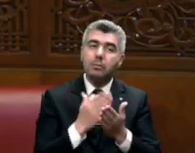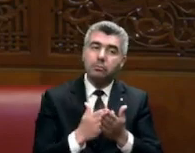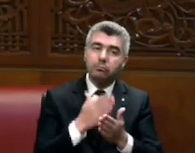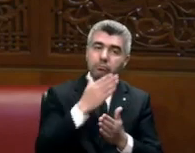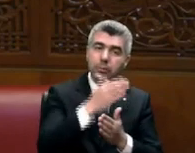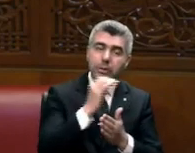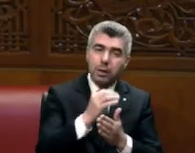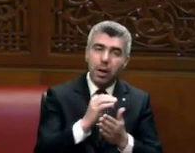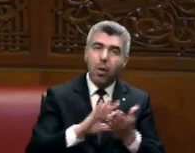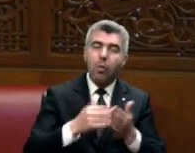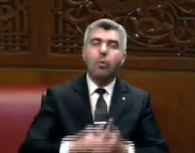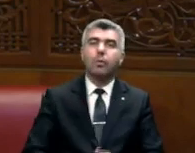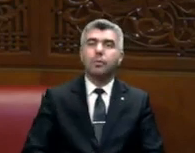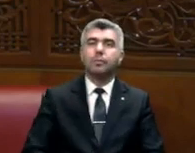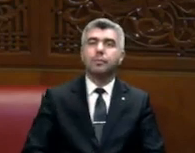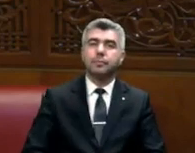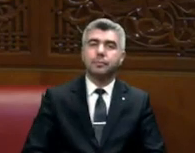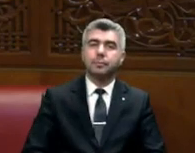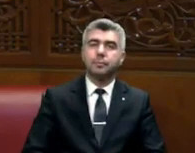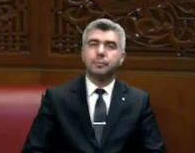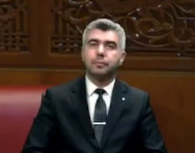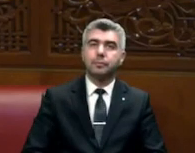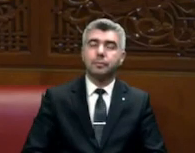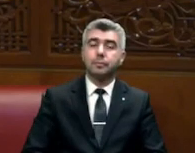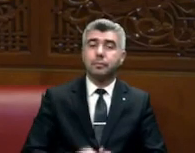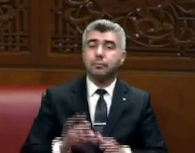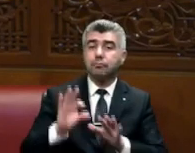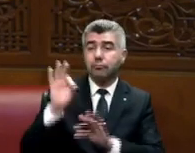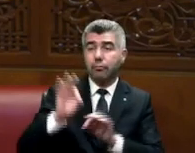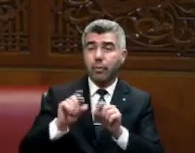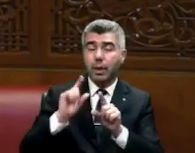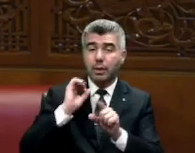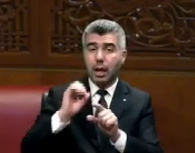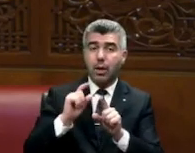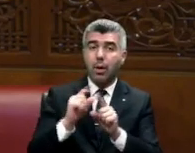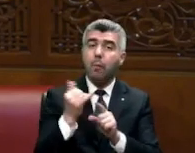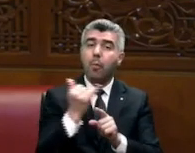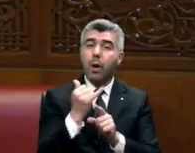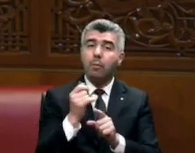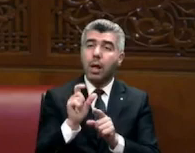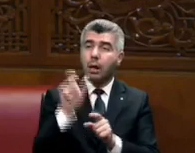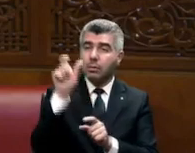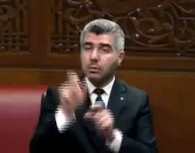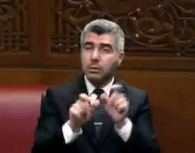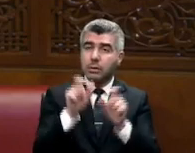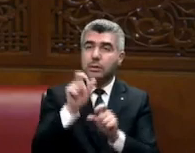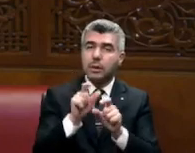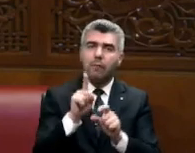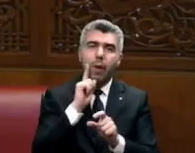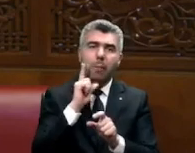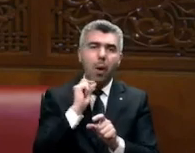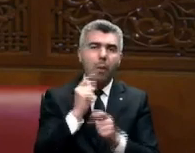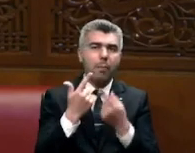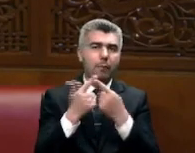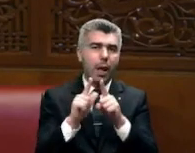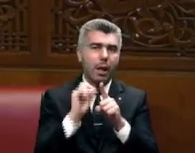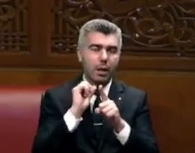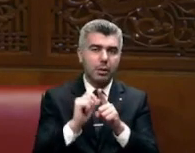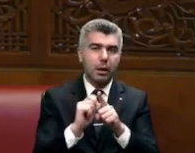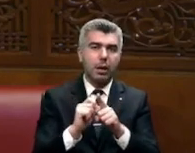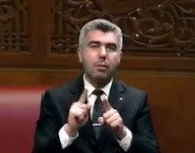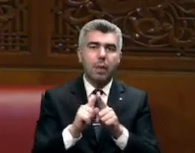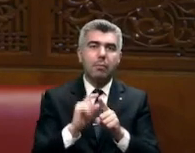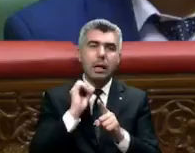وطبيعته وخصوصياته، تحديد الشروط اللازم توفرها في المترشحات والمترشحين بناء